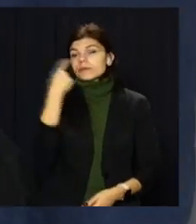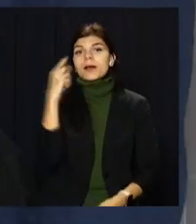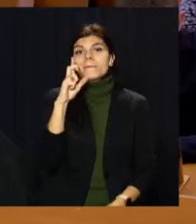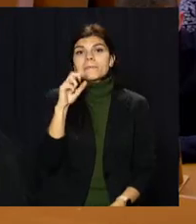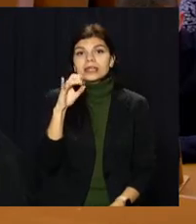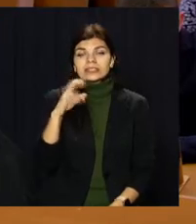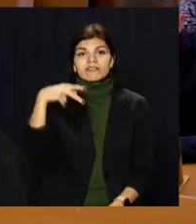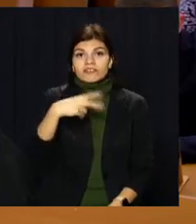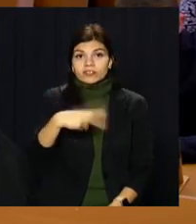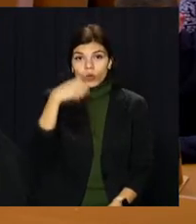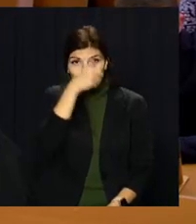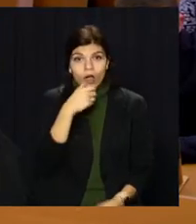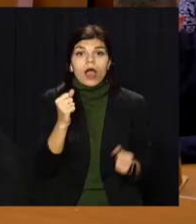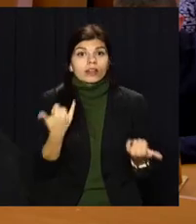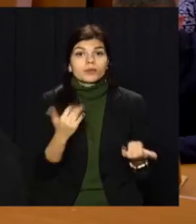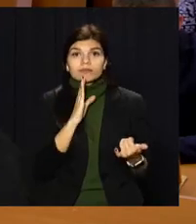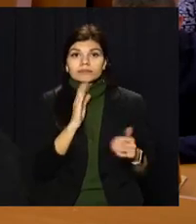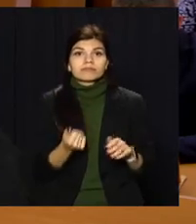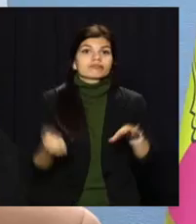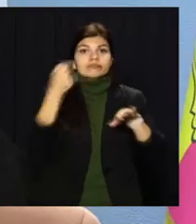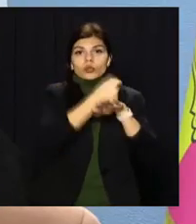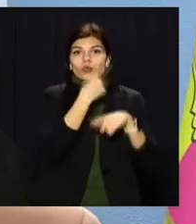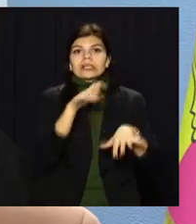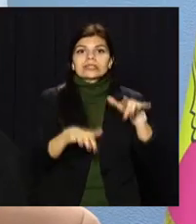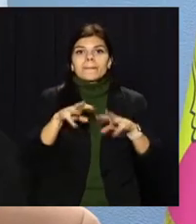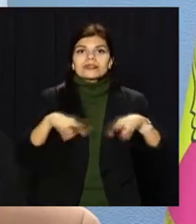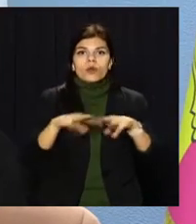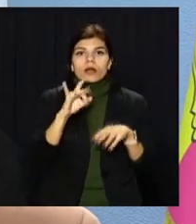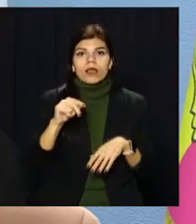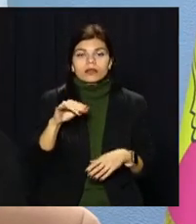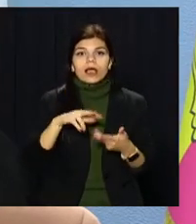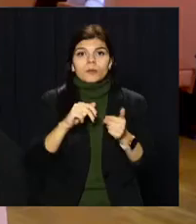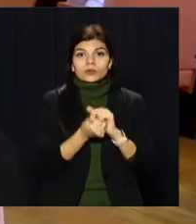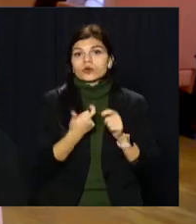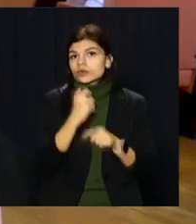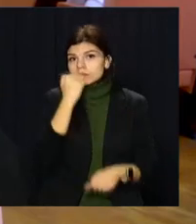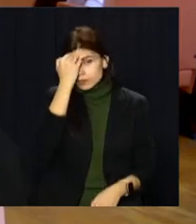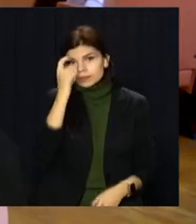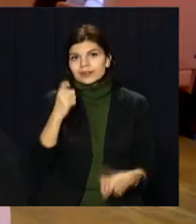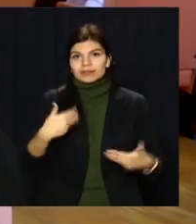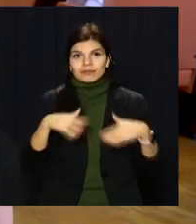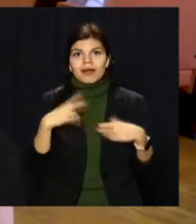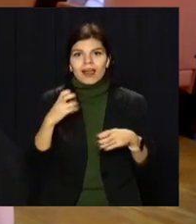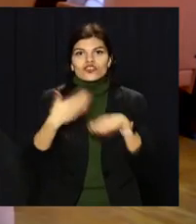а тепер стала секретаркою новообраної міської ради Кам'янського. Каже, вдячна за наданий кредит довіри. Мені довірили